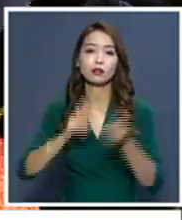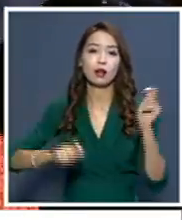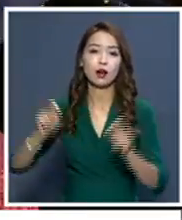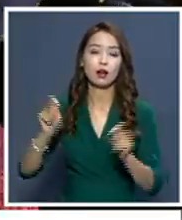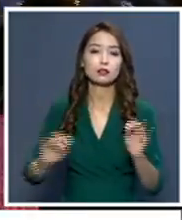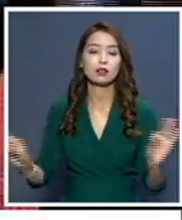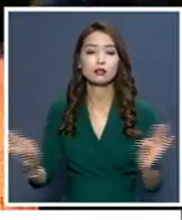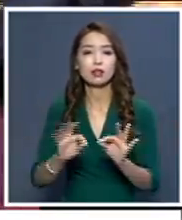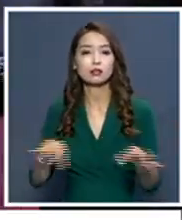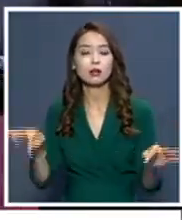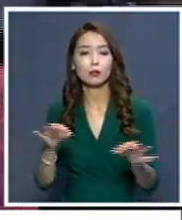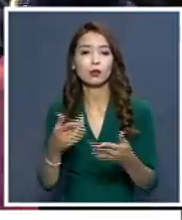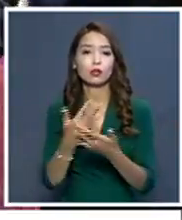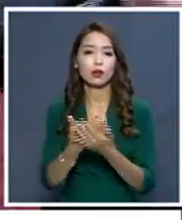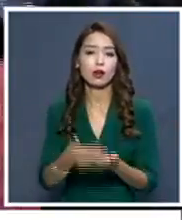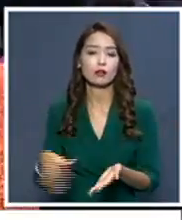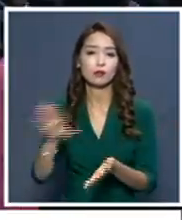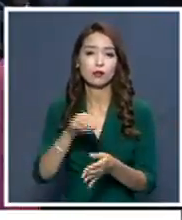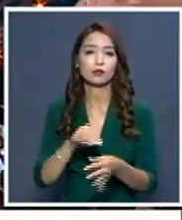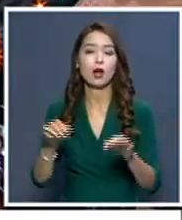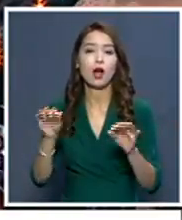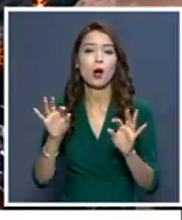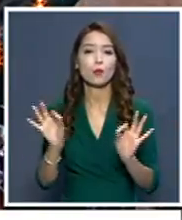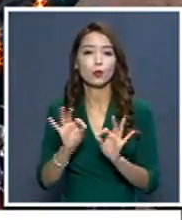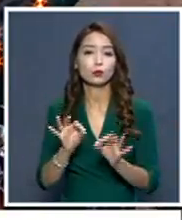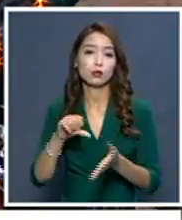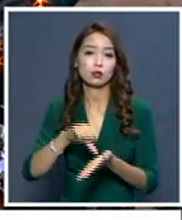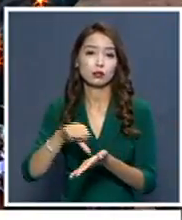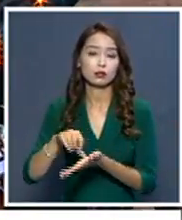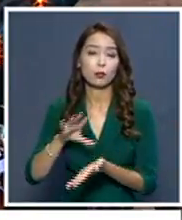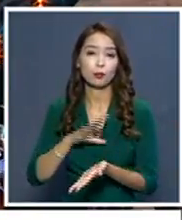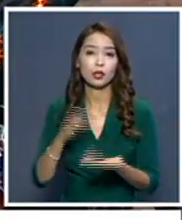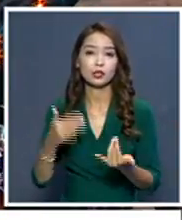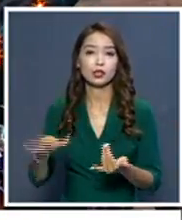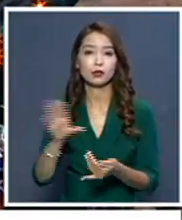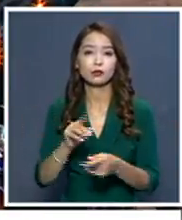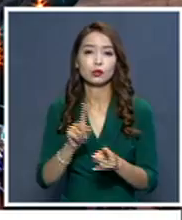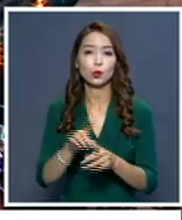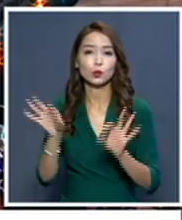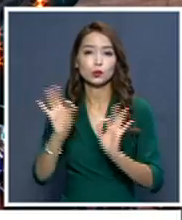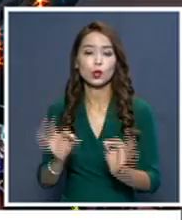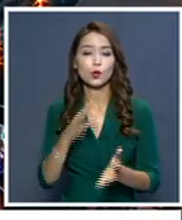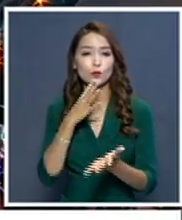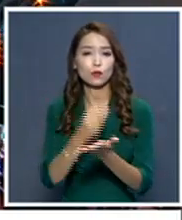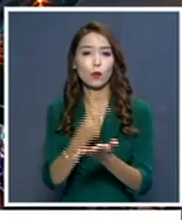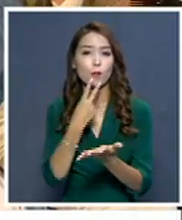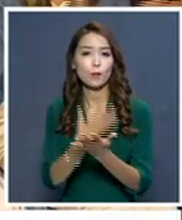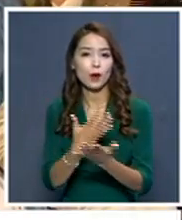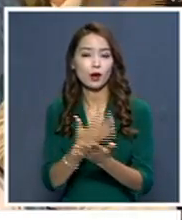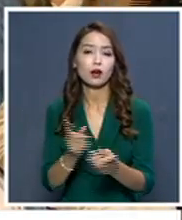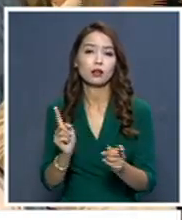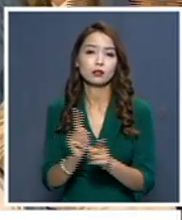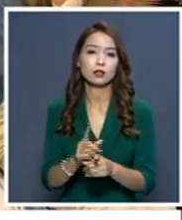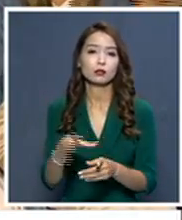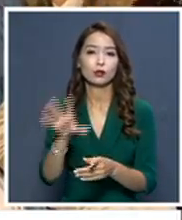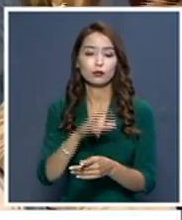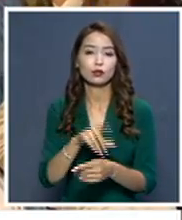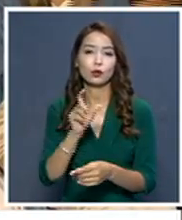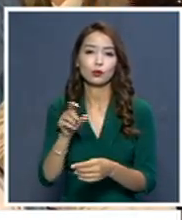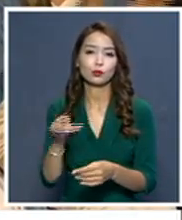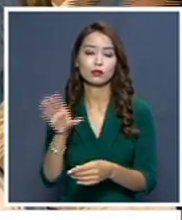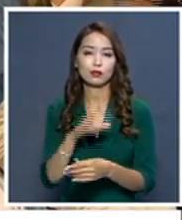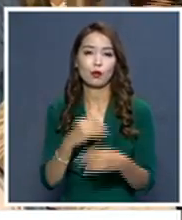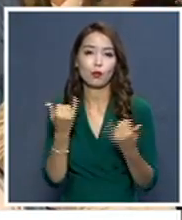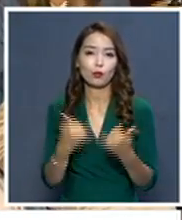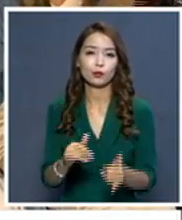композиторлардың классикалық шығармаларын орындады. Танымал оркестрлар өнер көрсетіп, алып шаһардың аспанын әнге бөліп, көпшіліктің көңілін